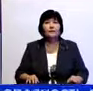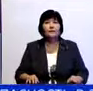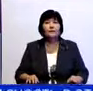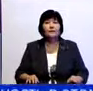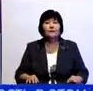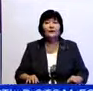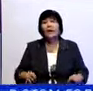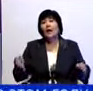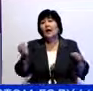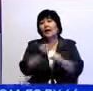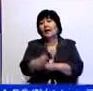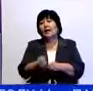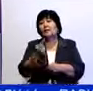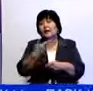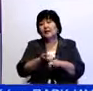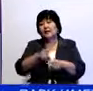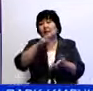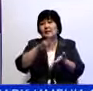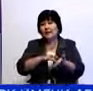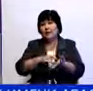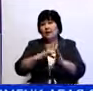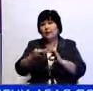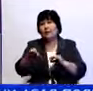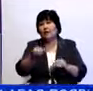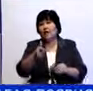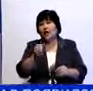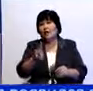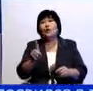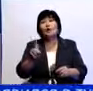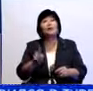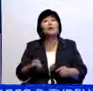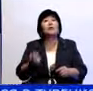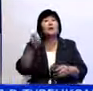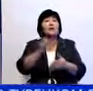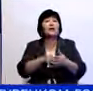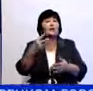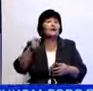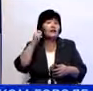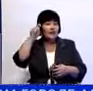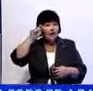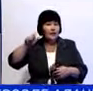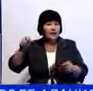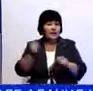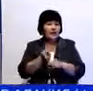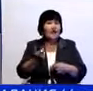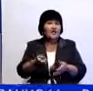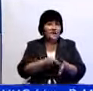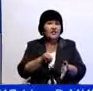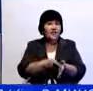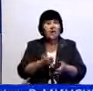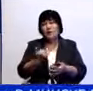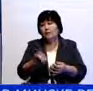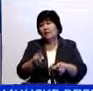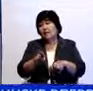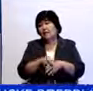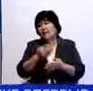драка произошла в самом центре поселка же на курган что именно побудило 20-летних парней к драке выясняется по версии